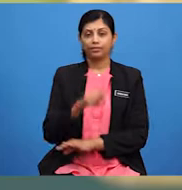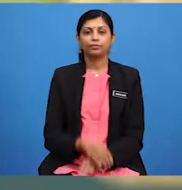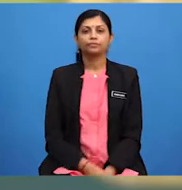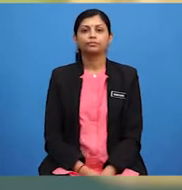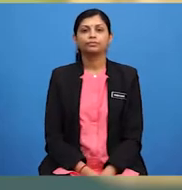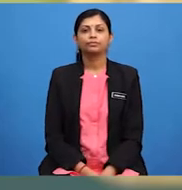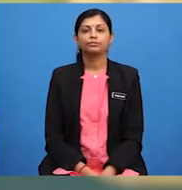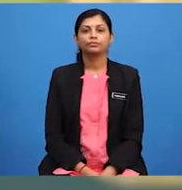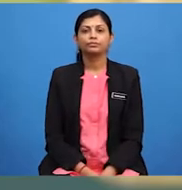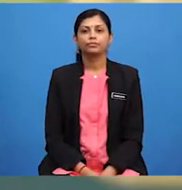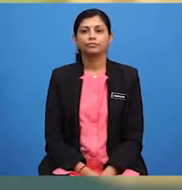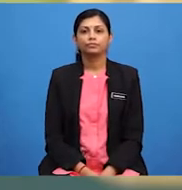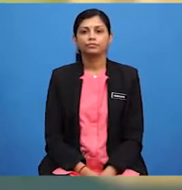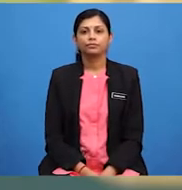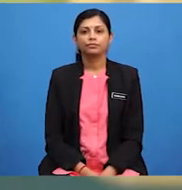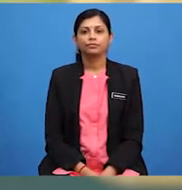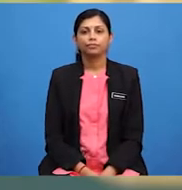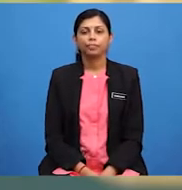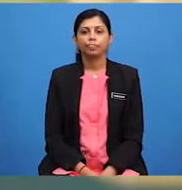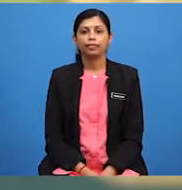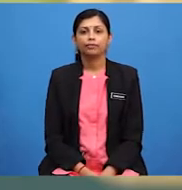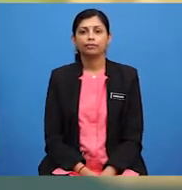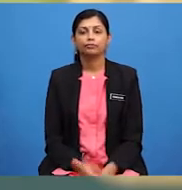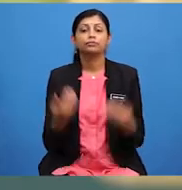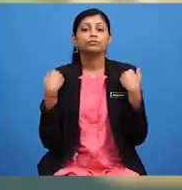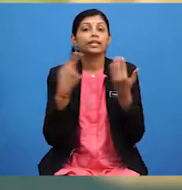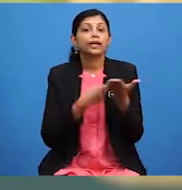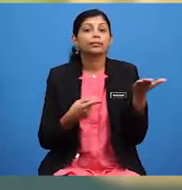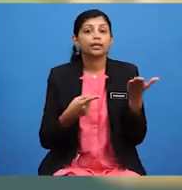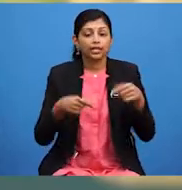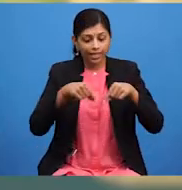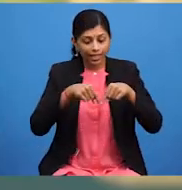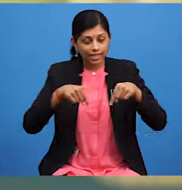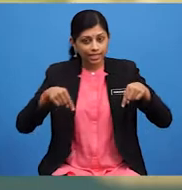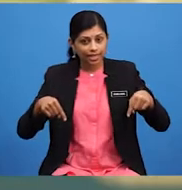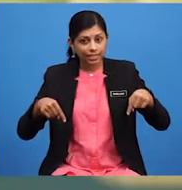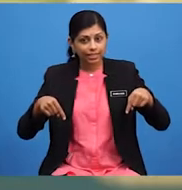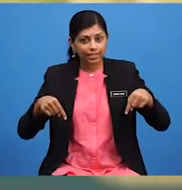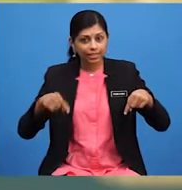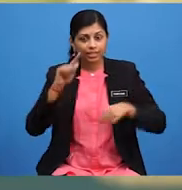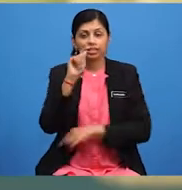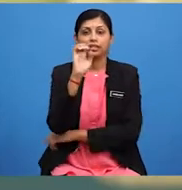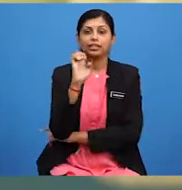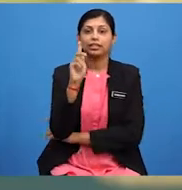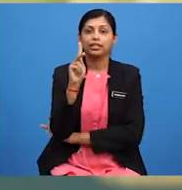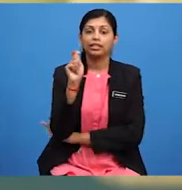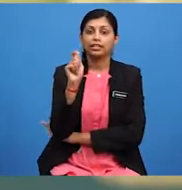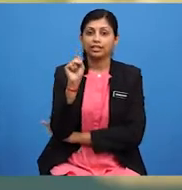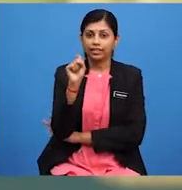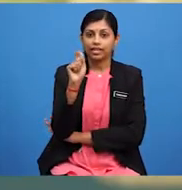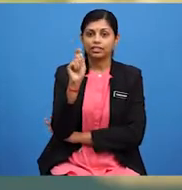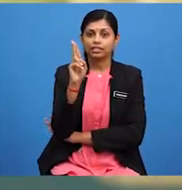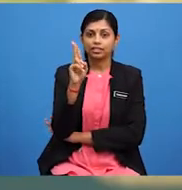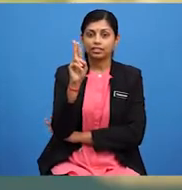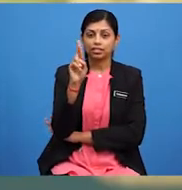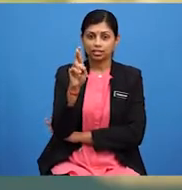yang menggunakan elemen reka bentuk iaitu garisan, tekstur dan